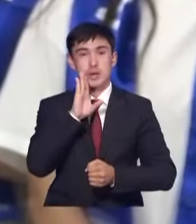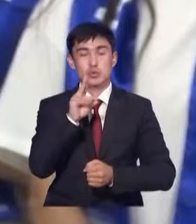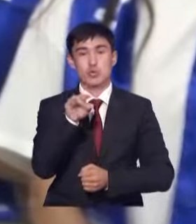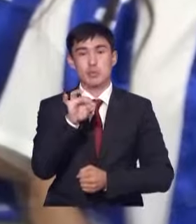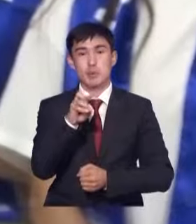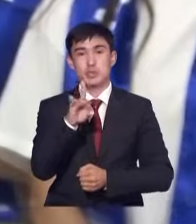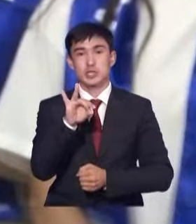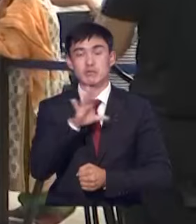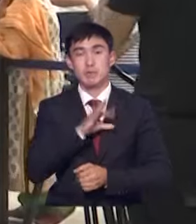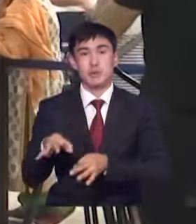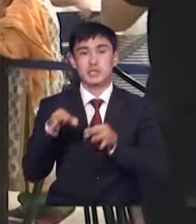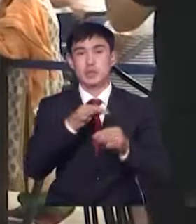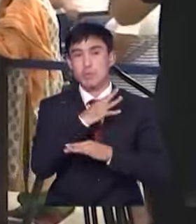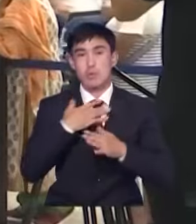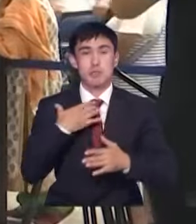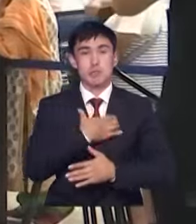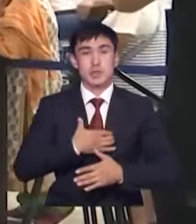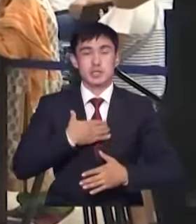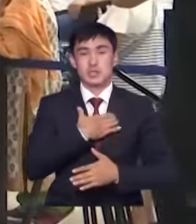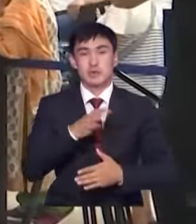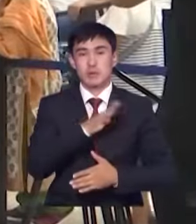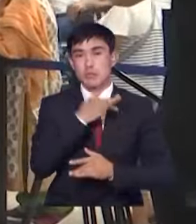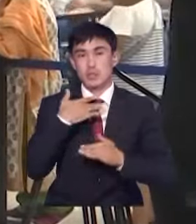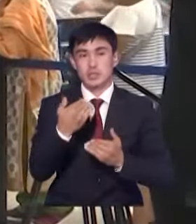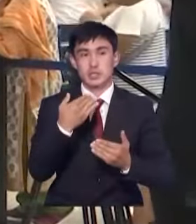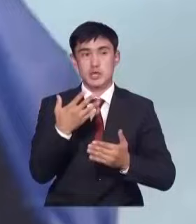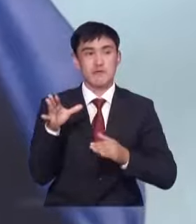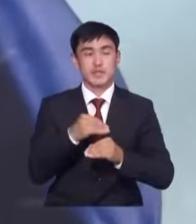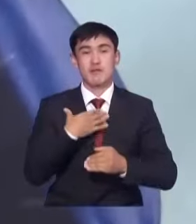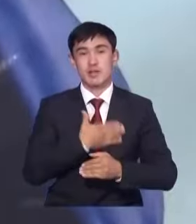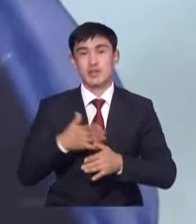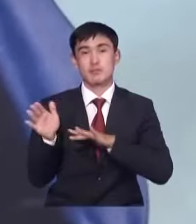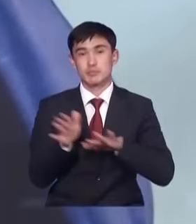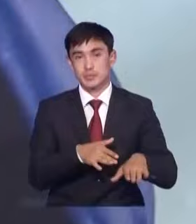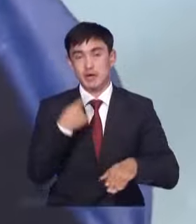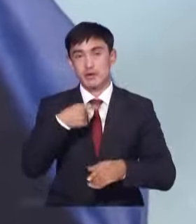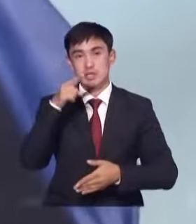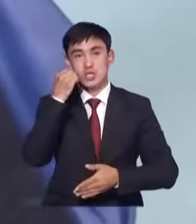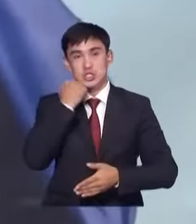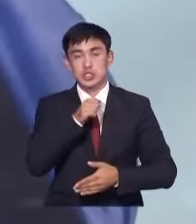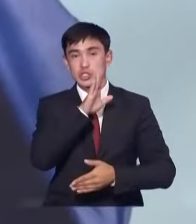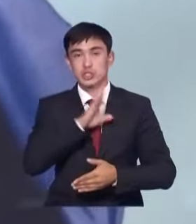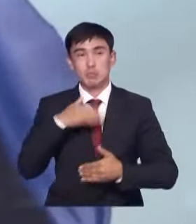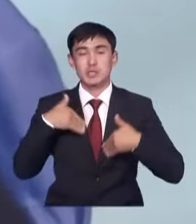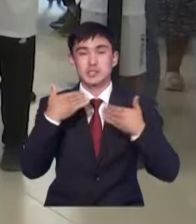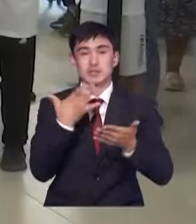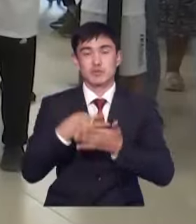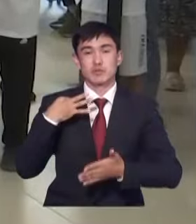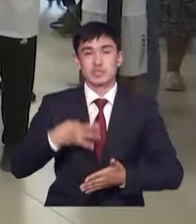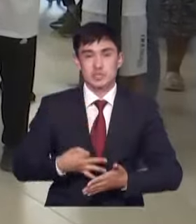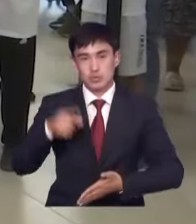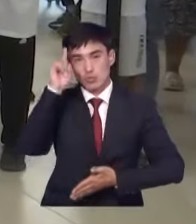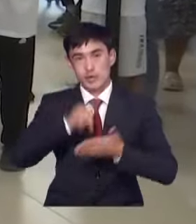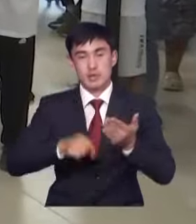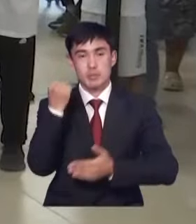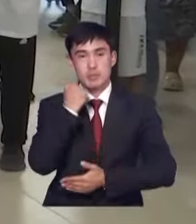Кулипы Бижановой принесла немало переживаний. Но они стоили всех волнений, уверяет пожилая женщина, поздравившая сына с